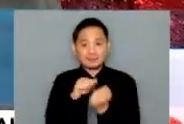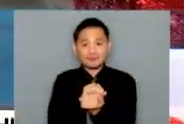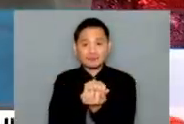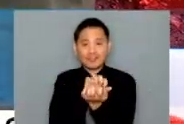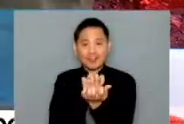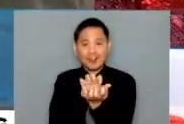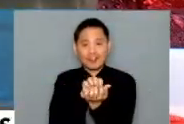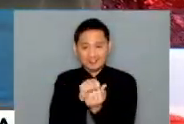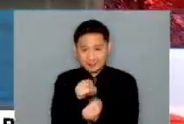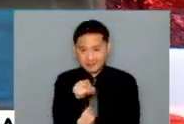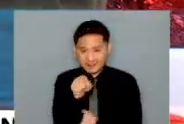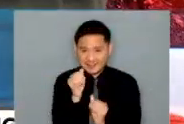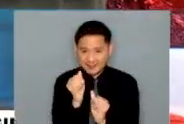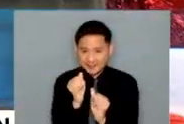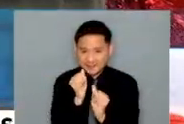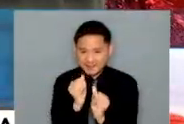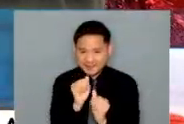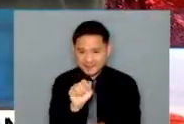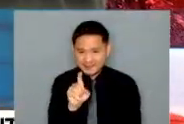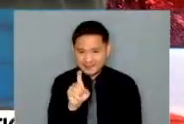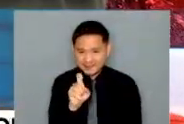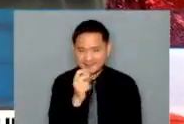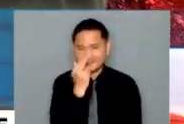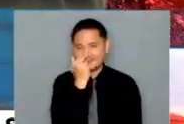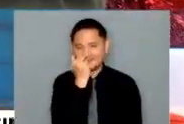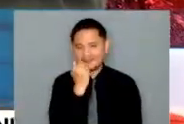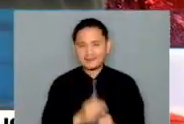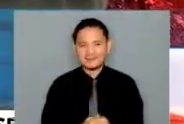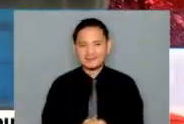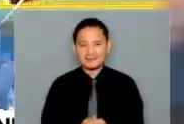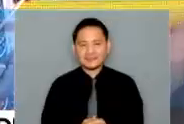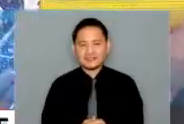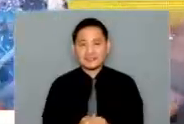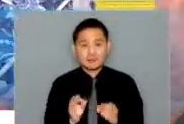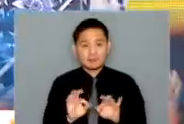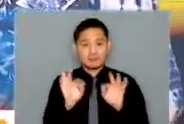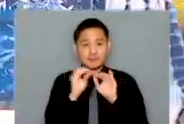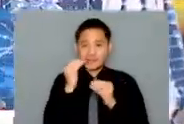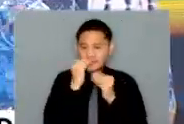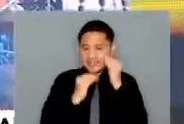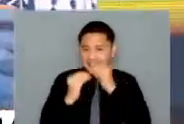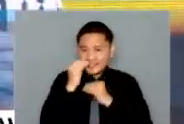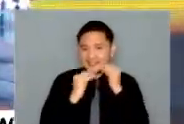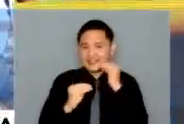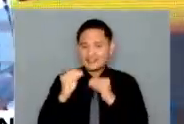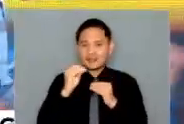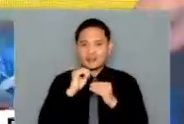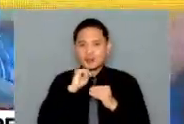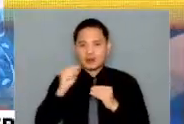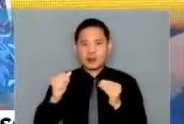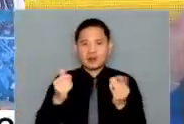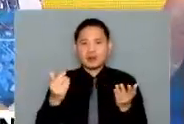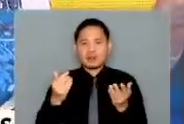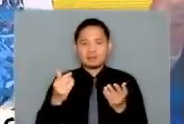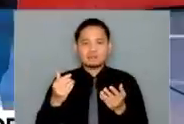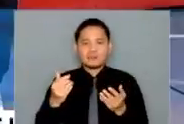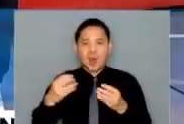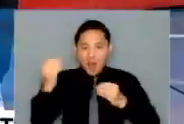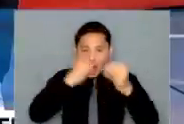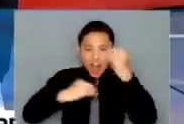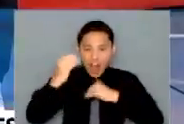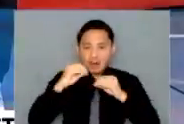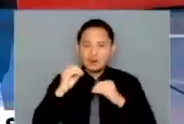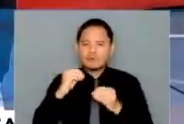Sabi nga nila, actually, mas maganda yung gano'n. Kahit madalas ka kumain, basta konti. Kaya sa yung mga one-time, big time, di ba? Yung mga sinasabi. Pero yung mga pagkain mo yata, ako